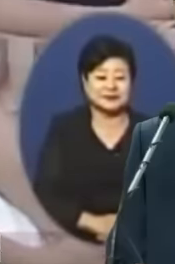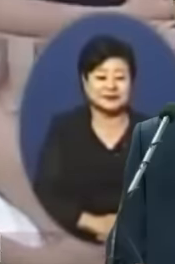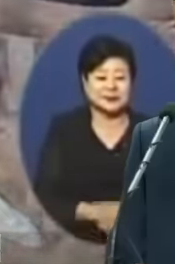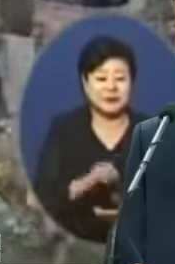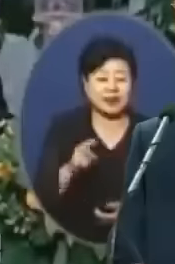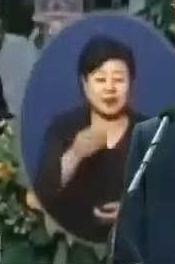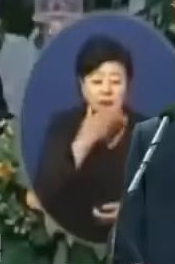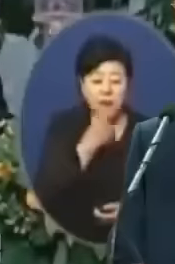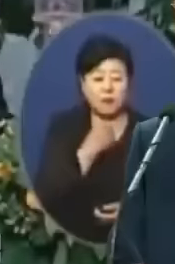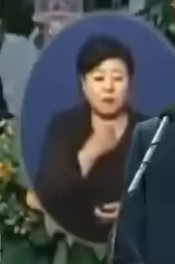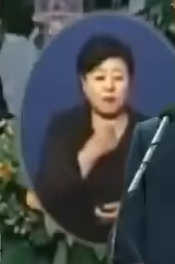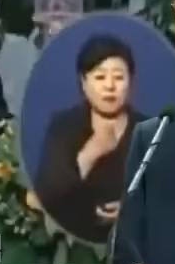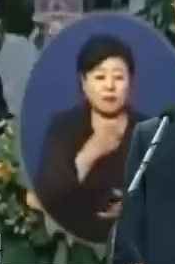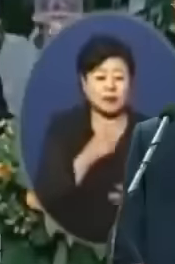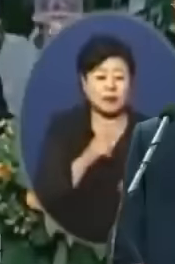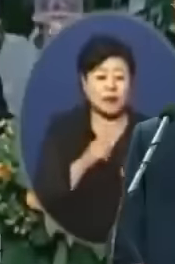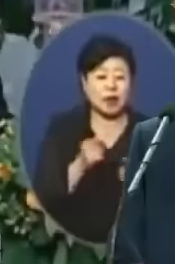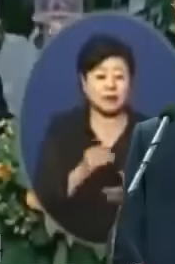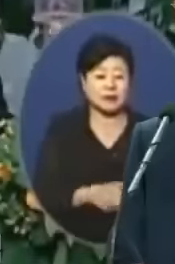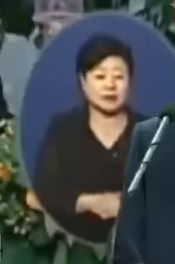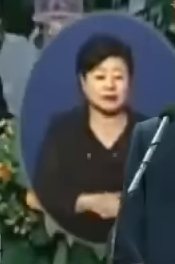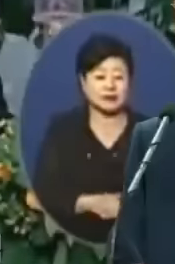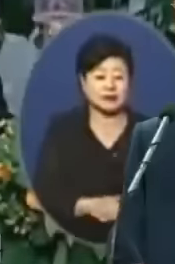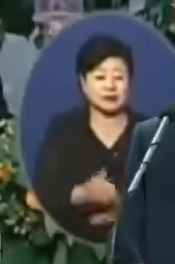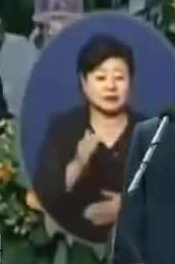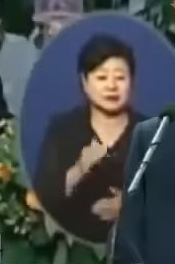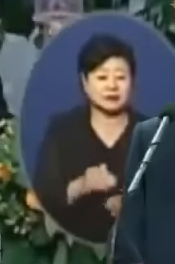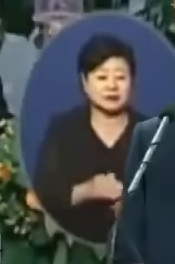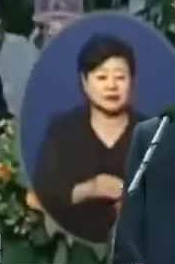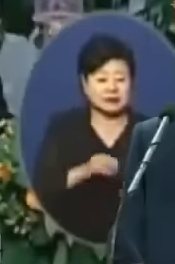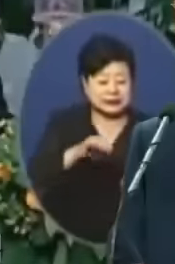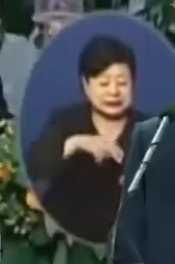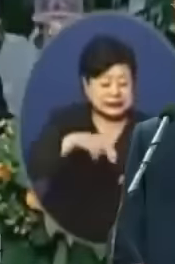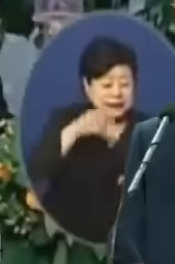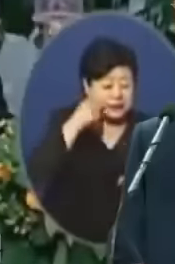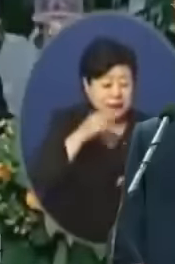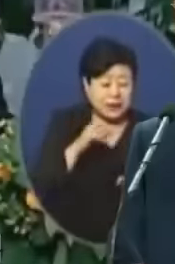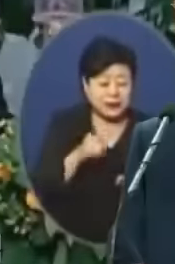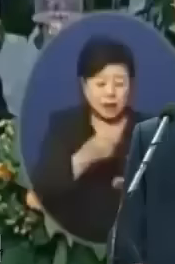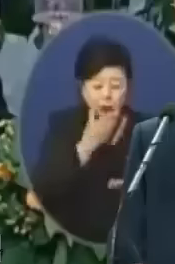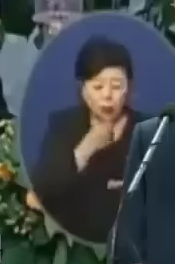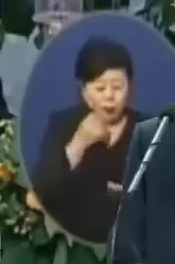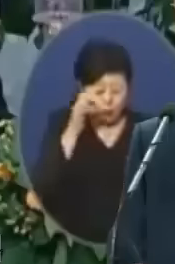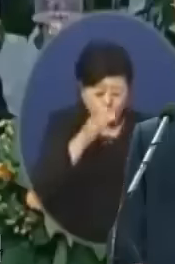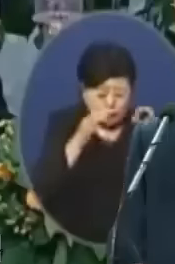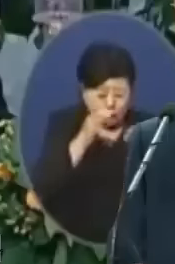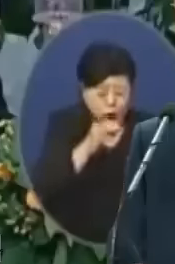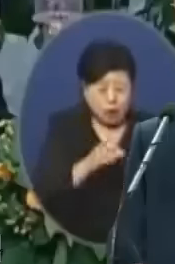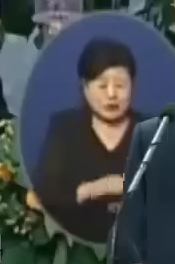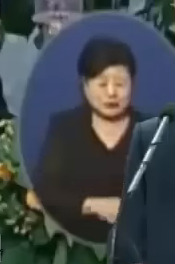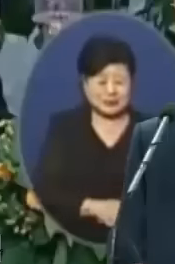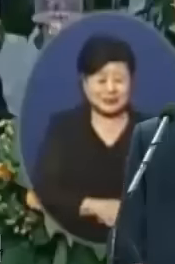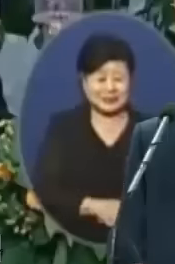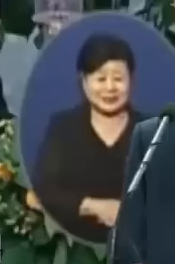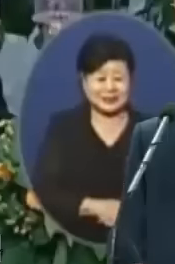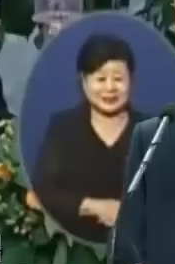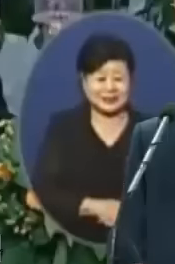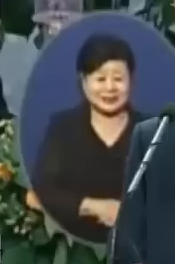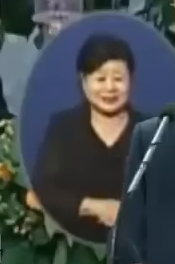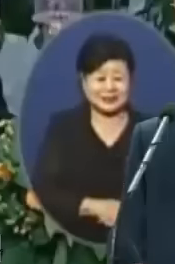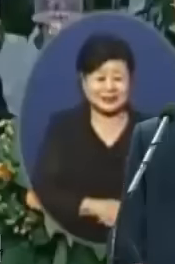마태복음 몇 장 몇 절 말을 하고 있는데 강단에서 그것도 못 찾아가지고서 마태복음이 어디에 있더라 들치고